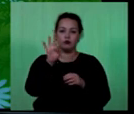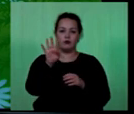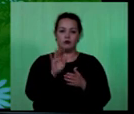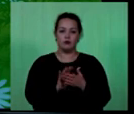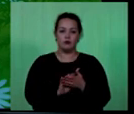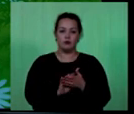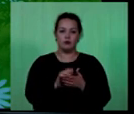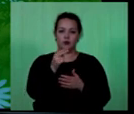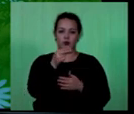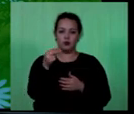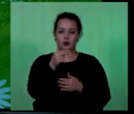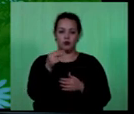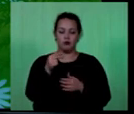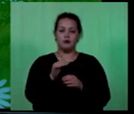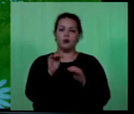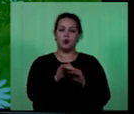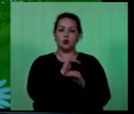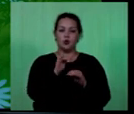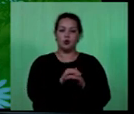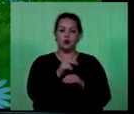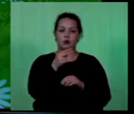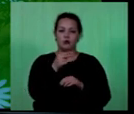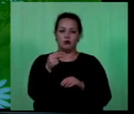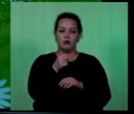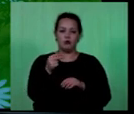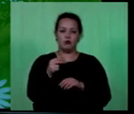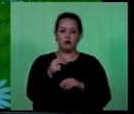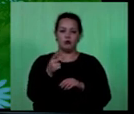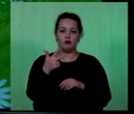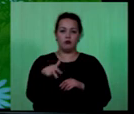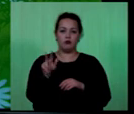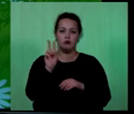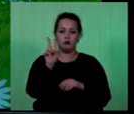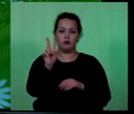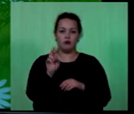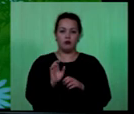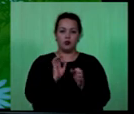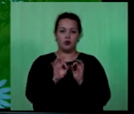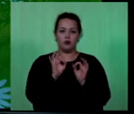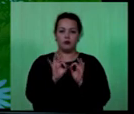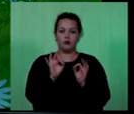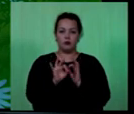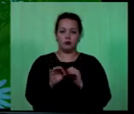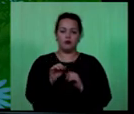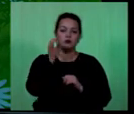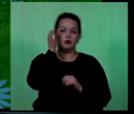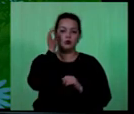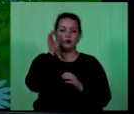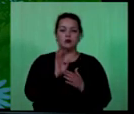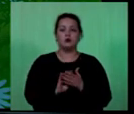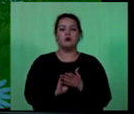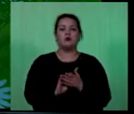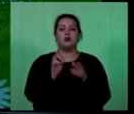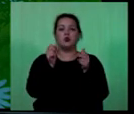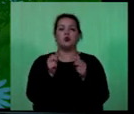равно молодцы равно 32 проверяем умнички наша